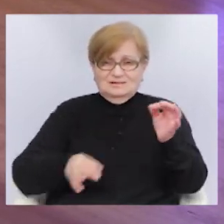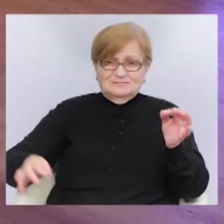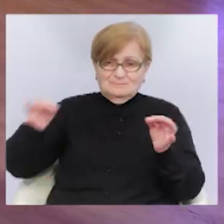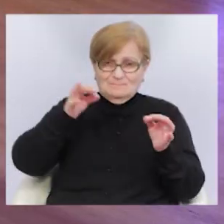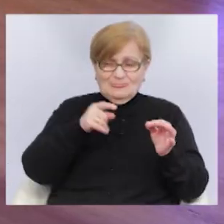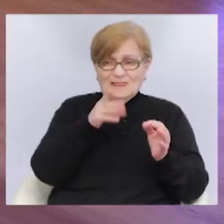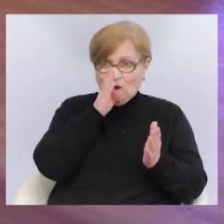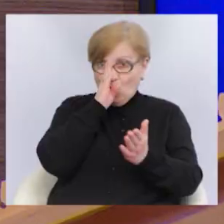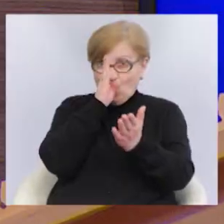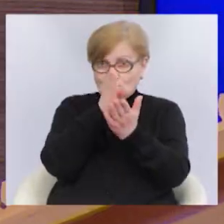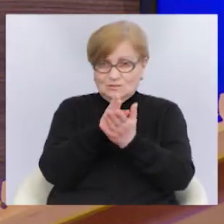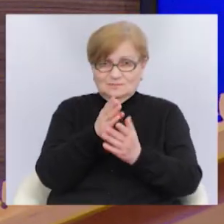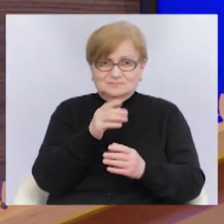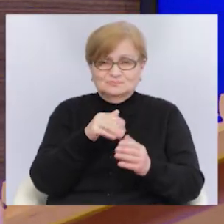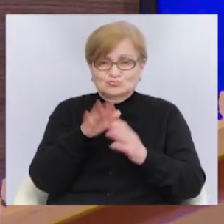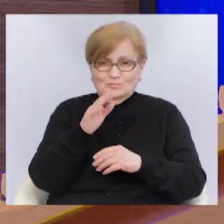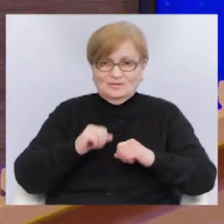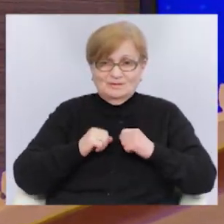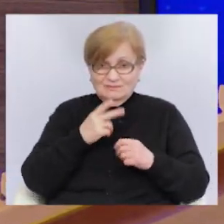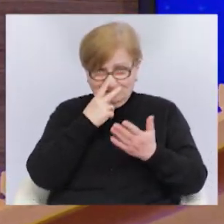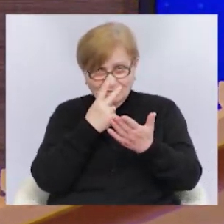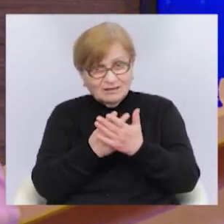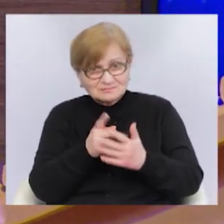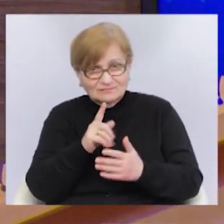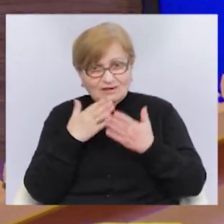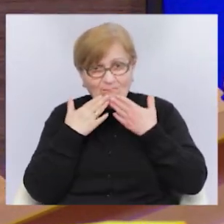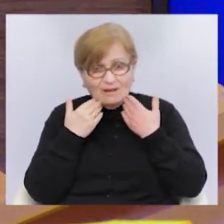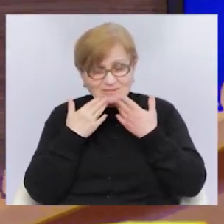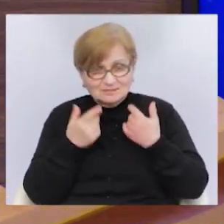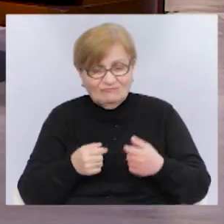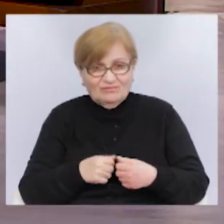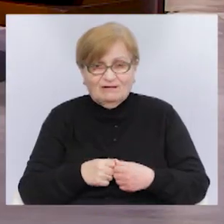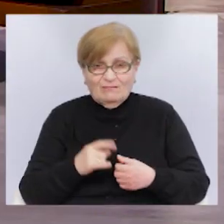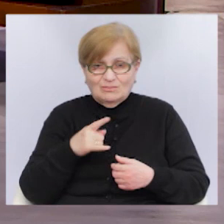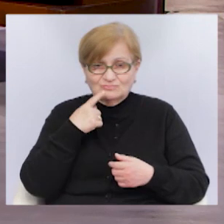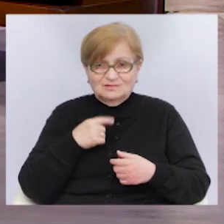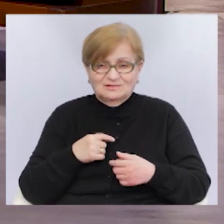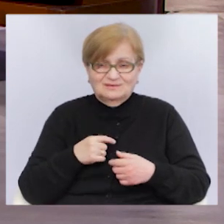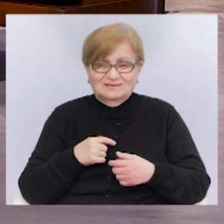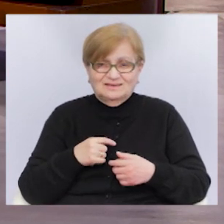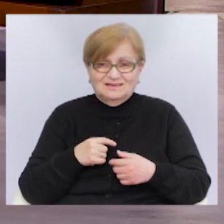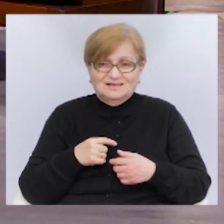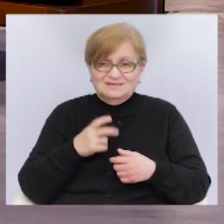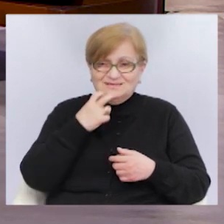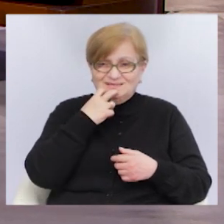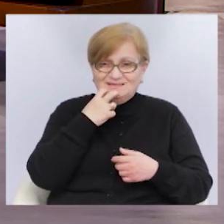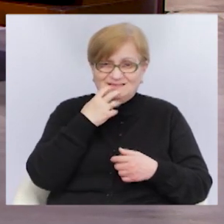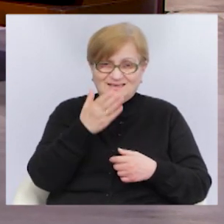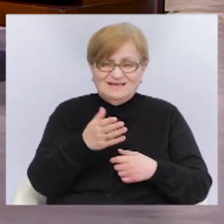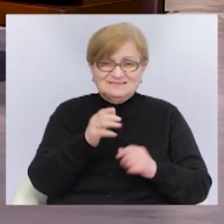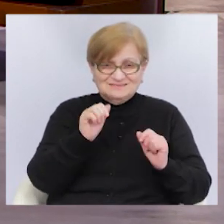კოორდინაციის გასავარჯიშებლად. ხედავ რა მარტივი ყოფილა. სხვათა შორის არ არის ეგეთი აი შეგვიძლია